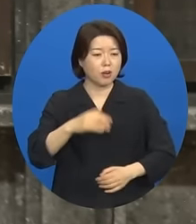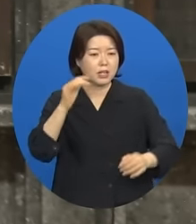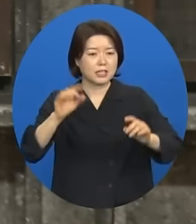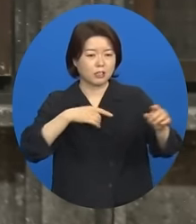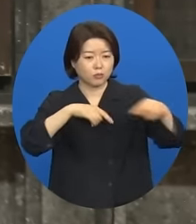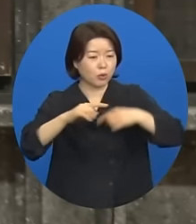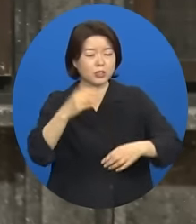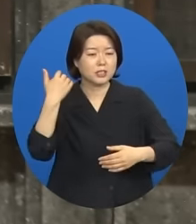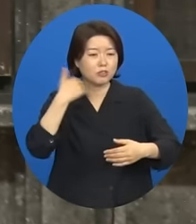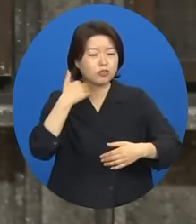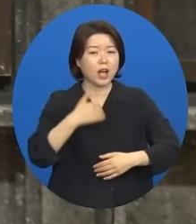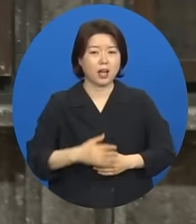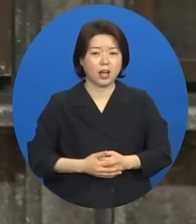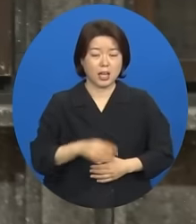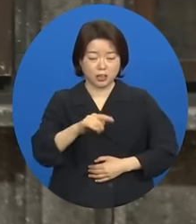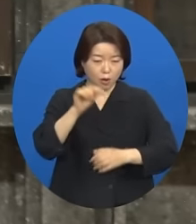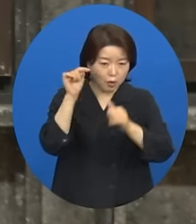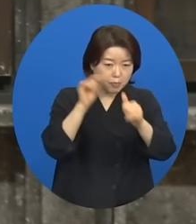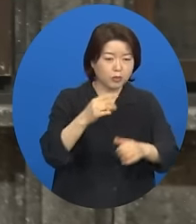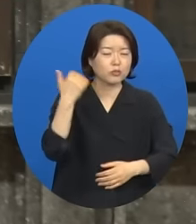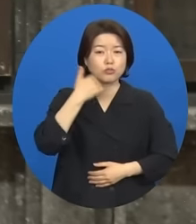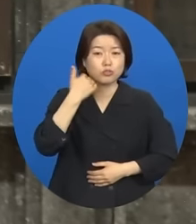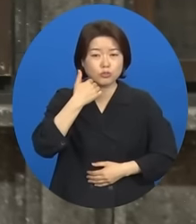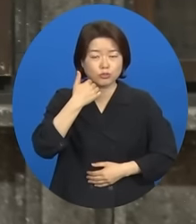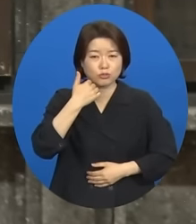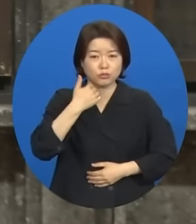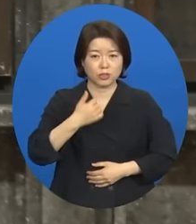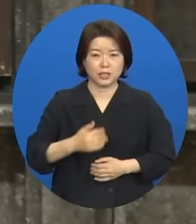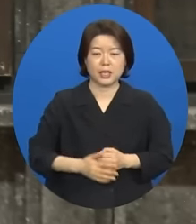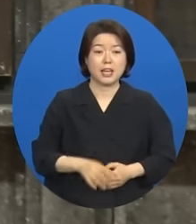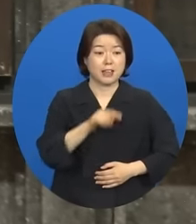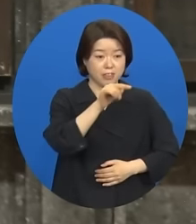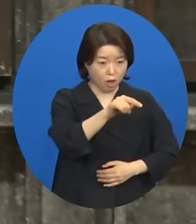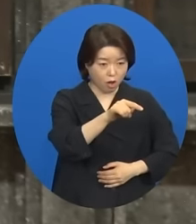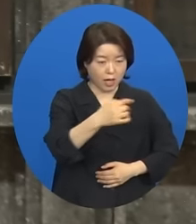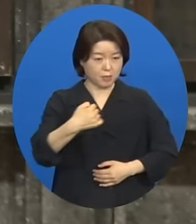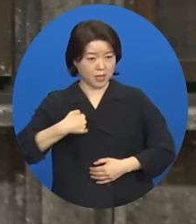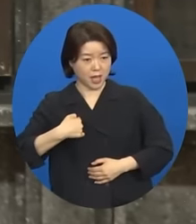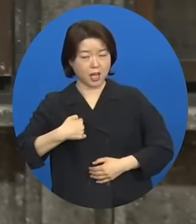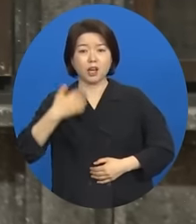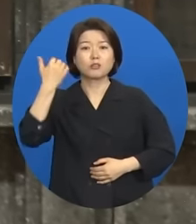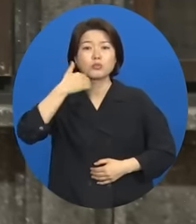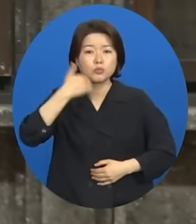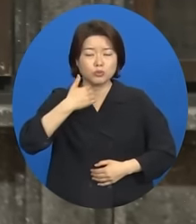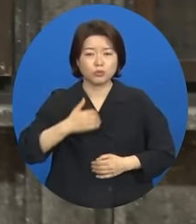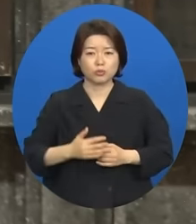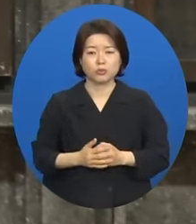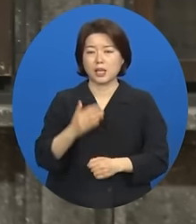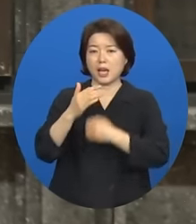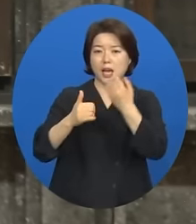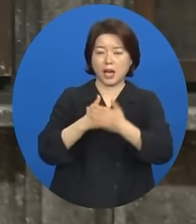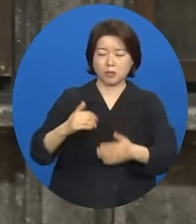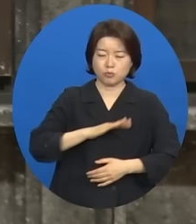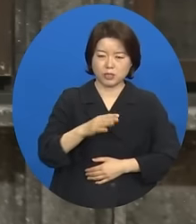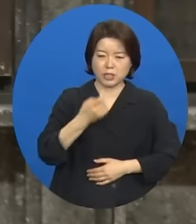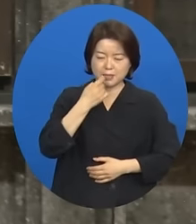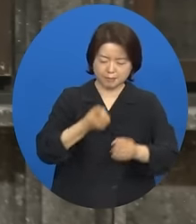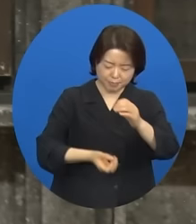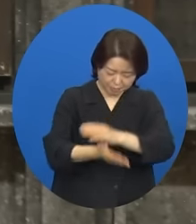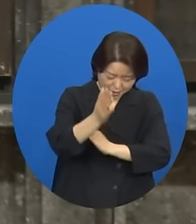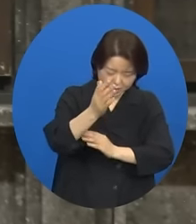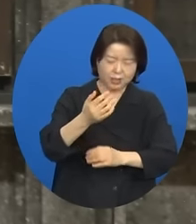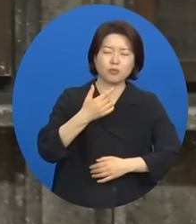있느냐? 누가 너의 삶을 명령하고 있느냐? 너냐 아니면 나냐? 하나님은 우리가 항복하기를